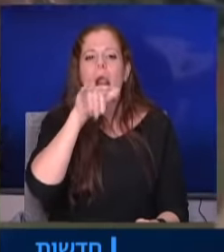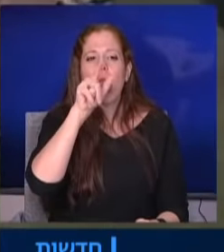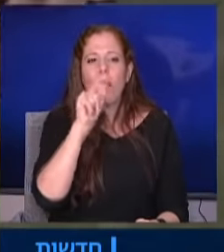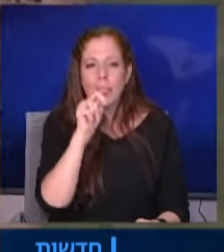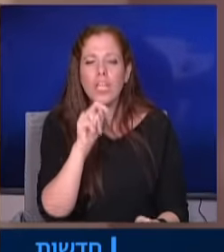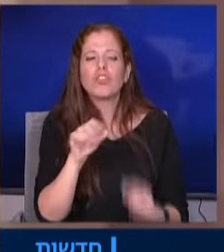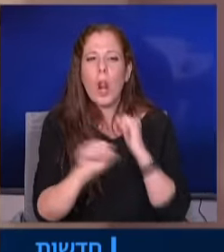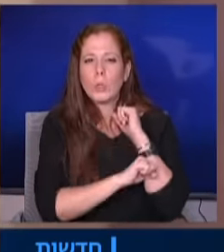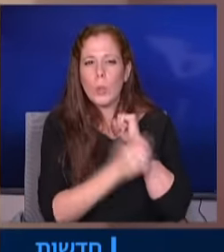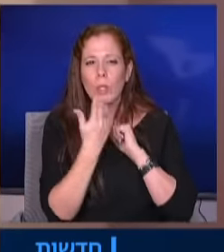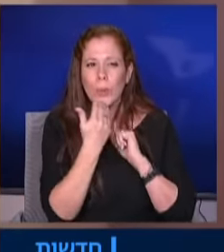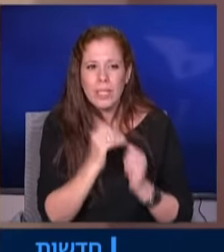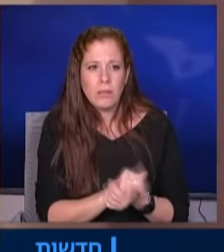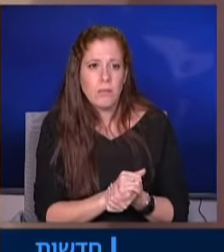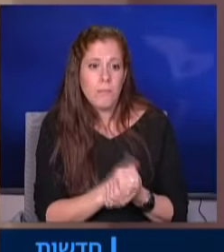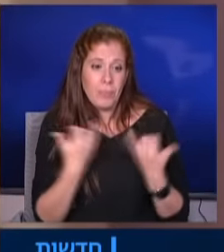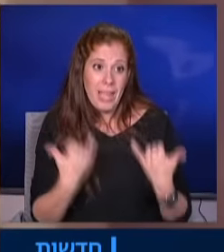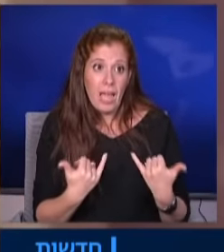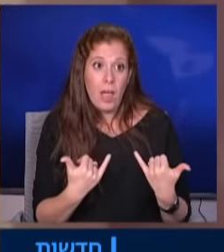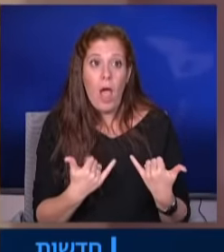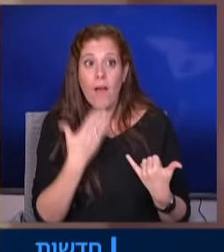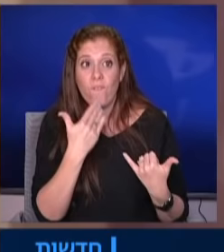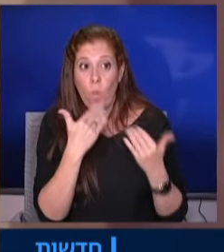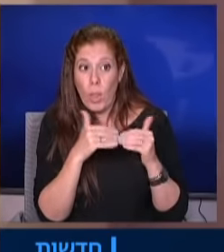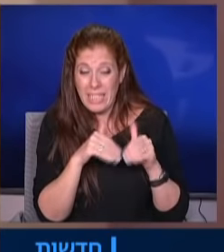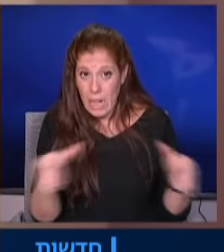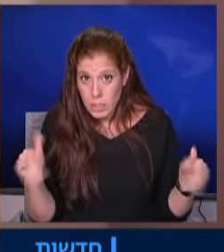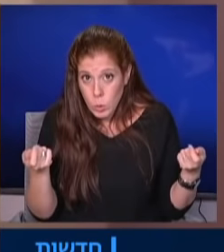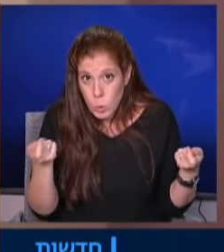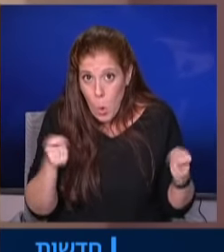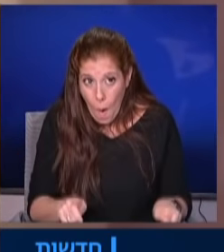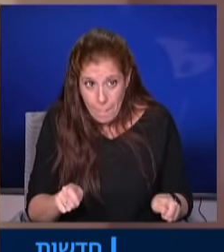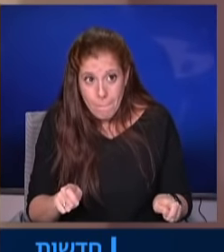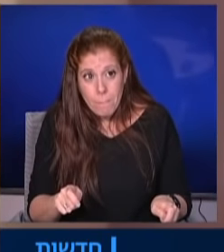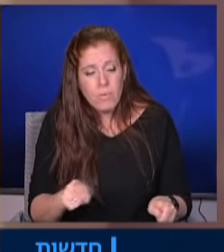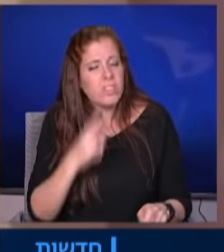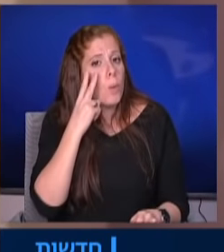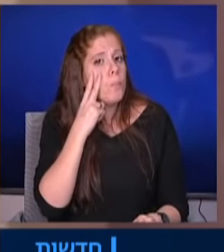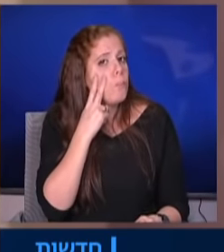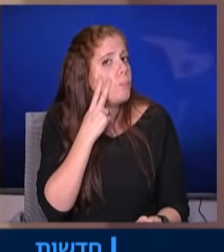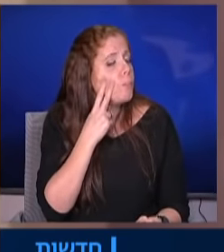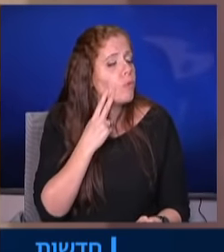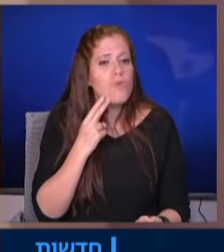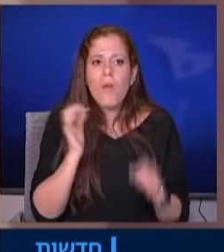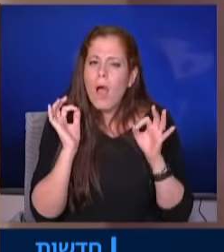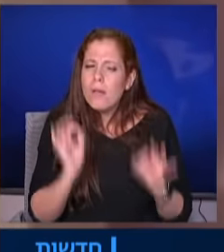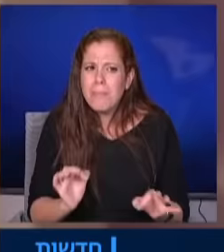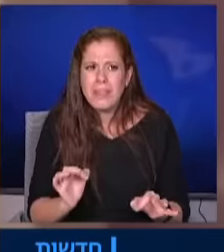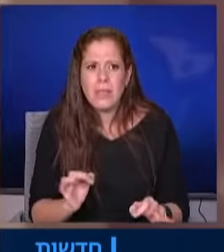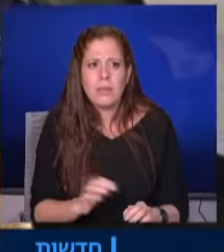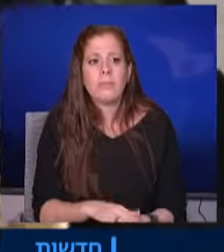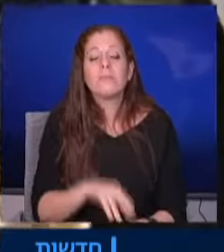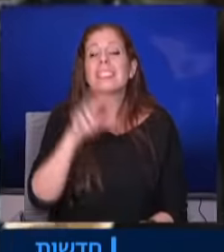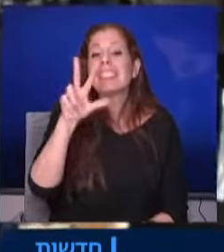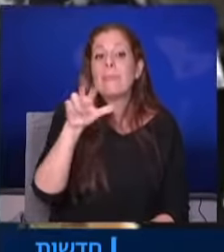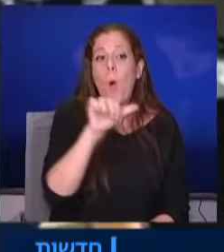היהודית. Currently, the Israeli borders are still closed. This situation is a real shame. ציפורה אמבר היא